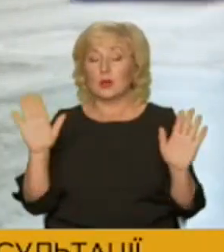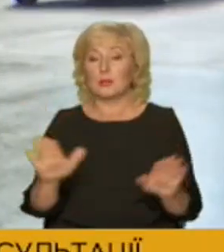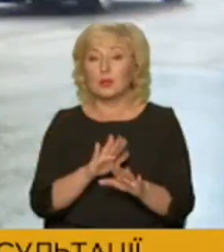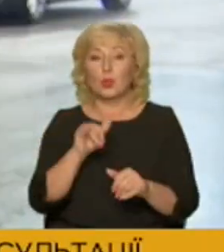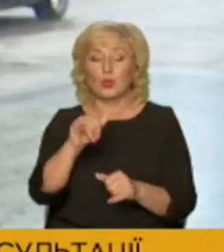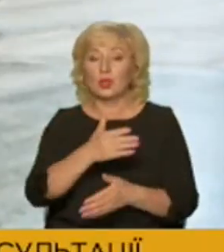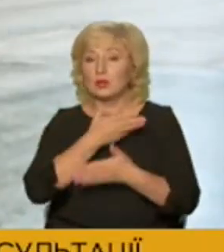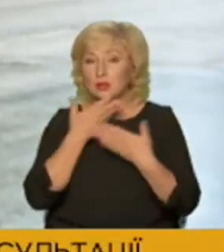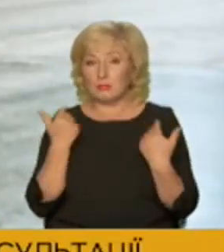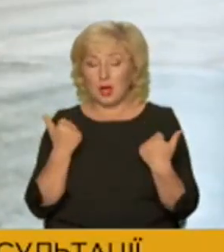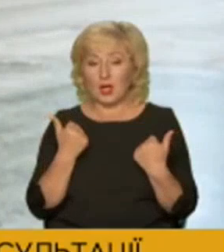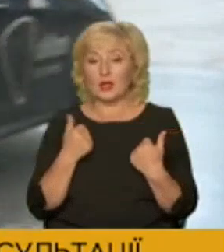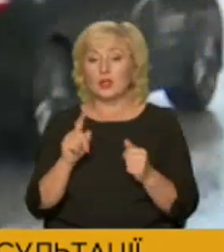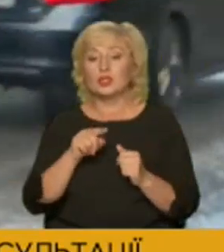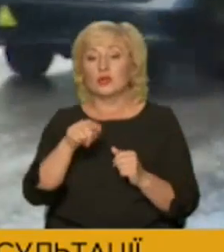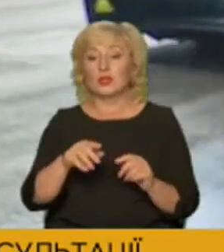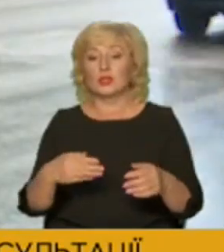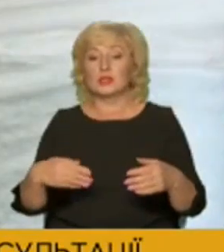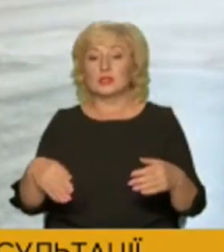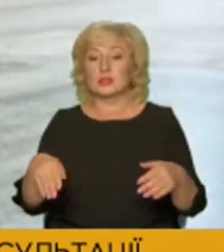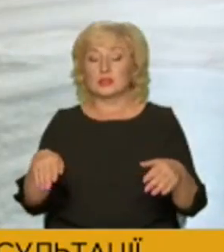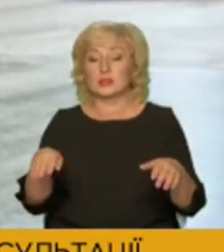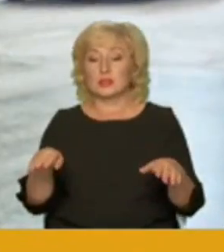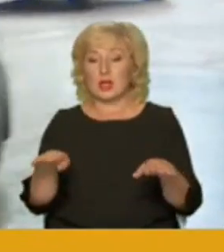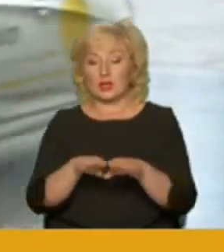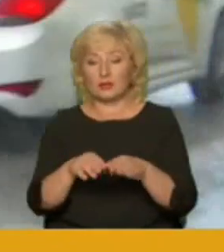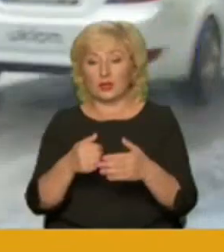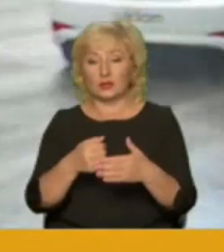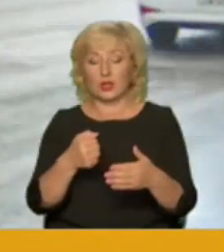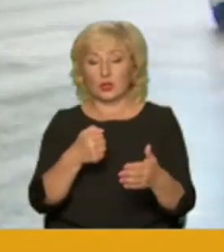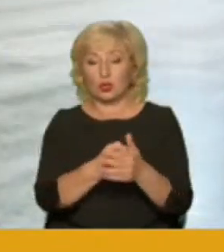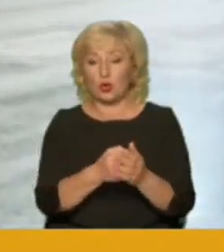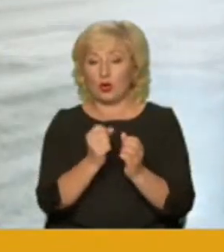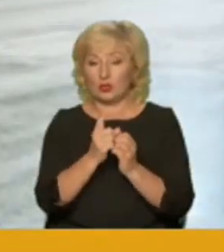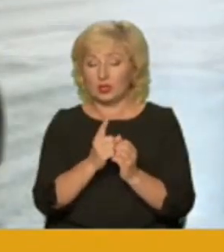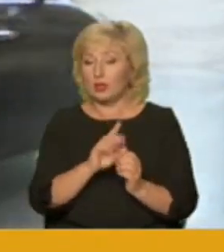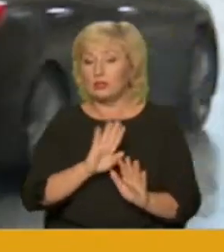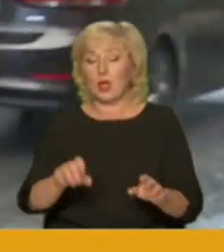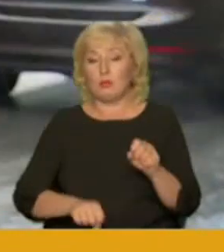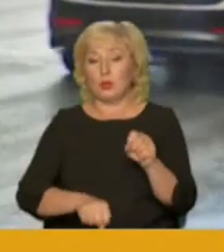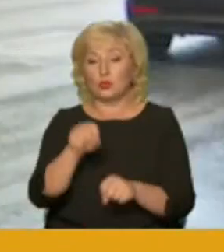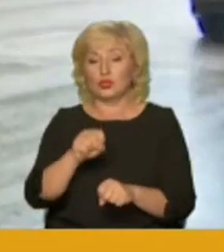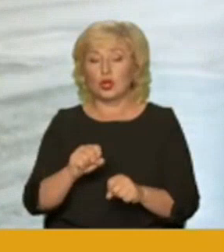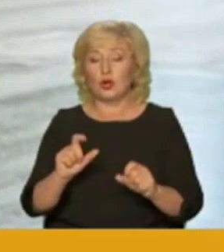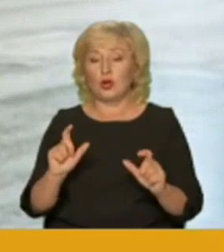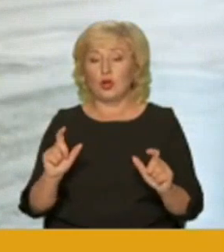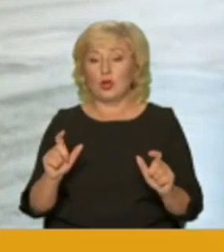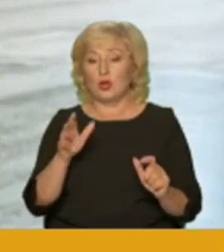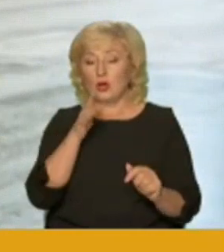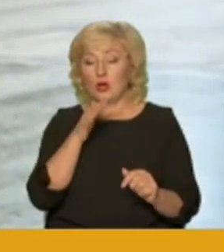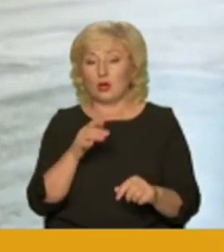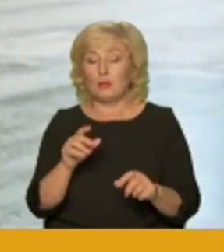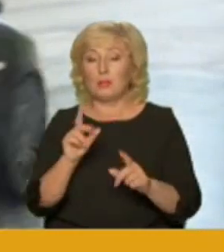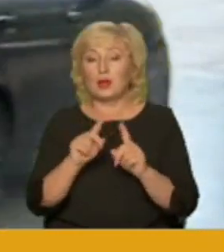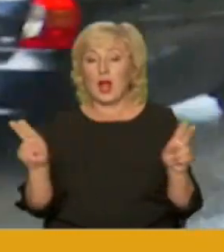них немає. Ну і те, що вони закриваються до початку комендантської години, не порушуючи таким чином ніяких там